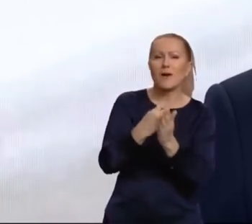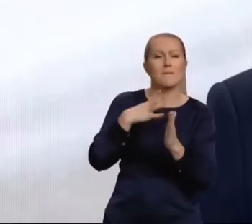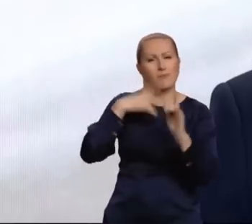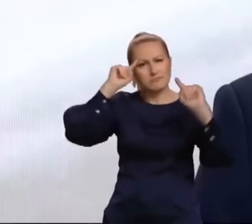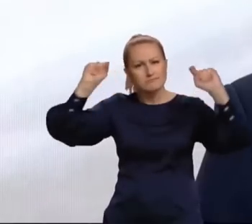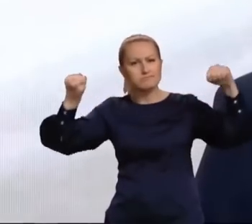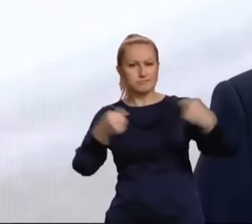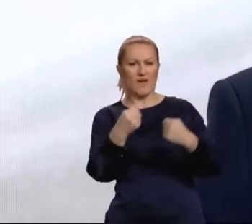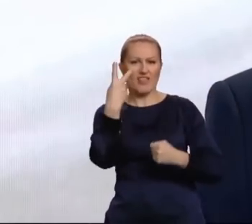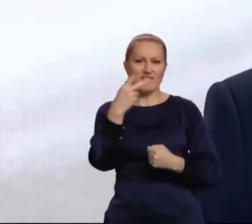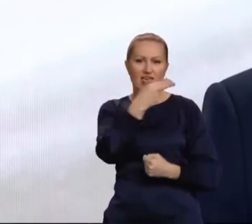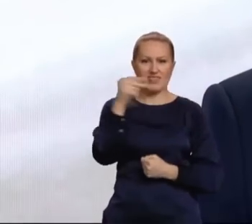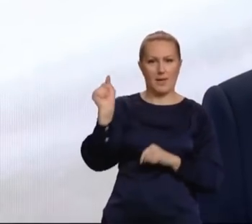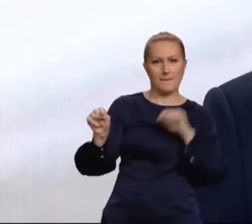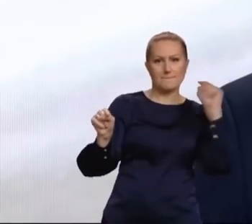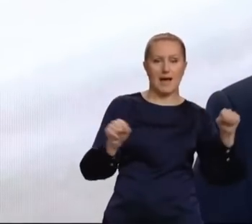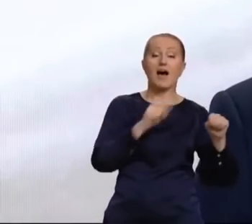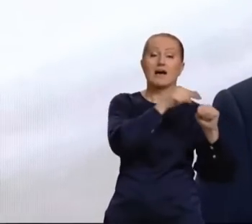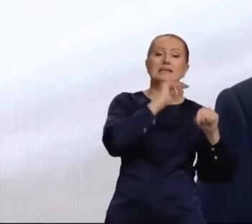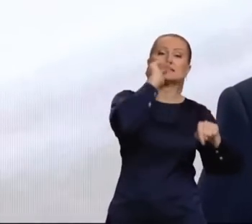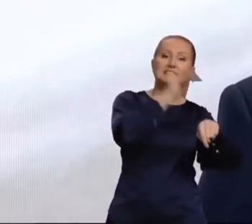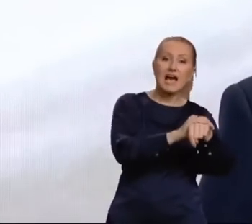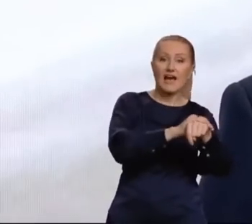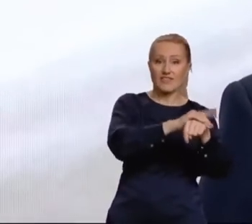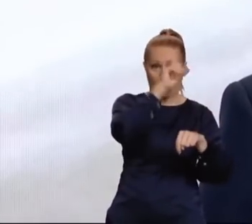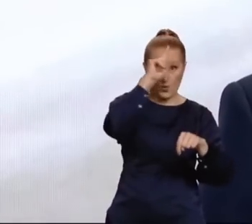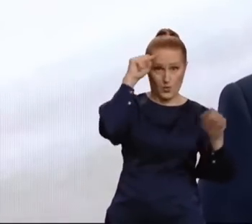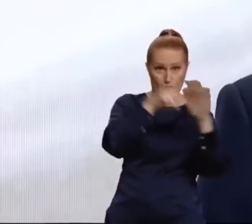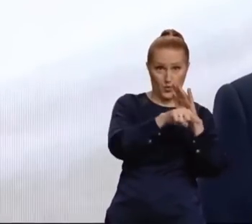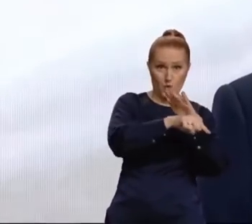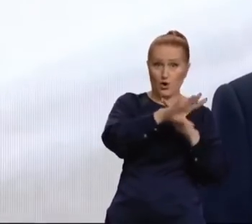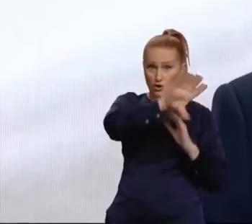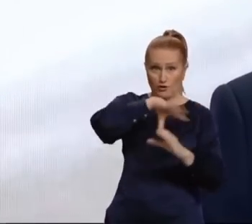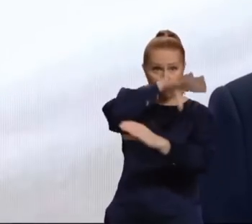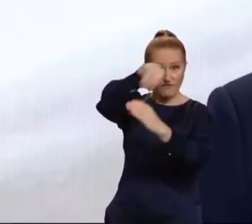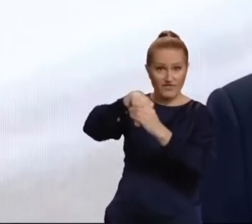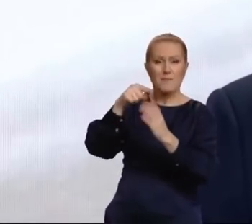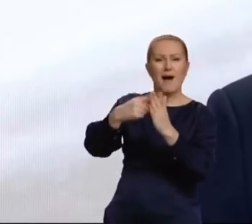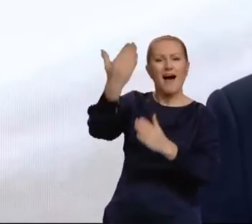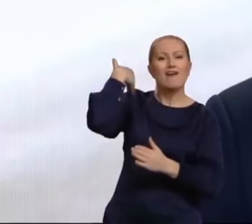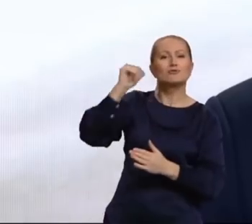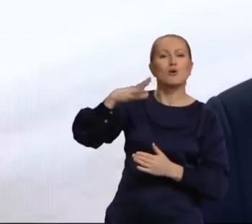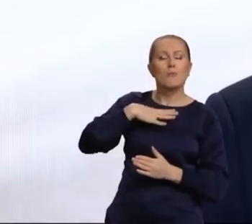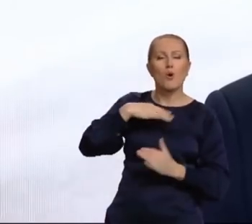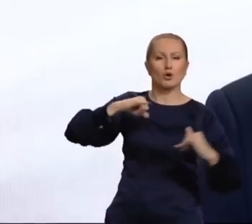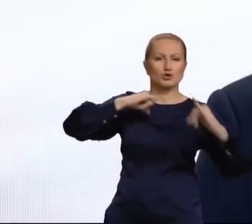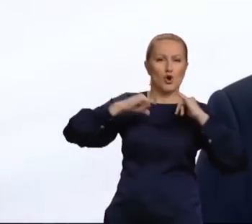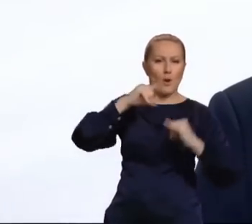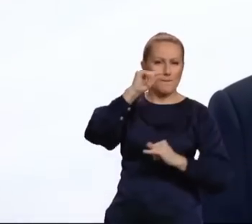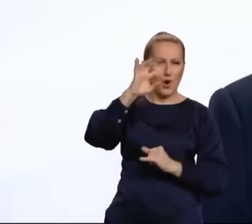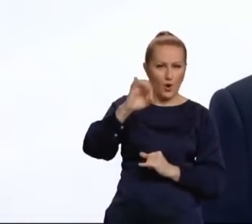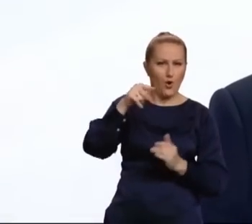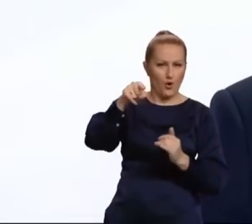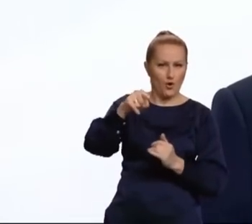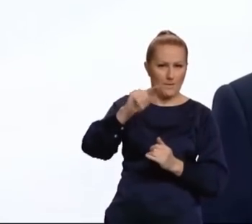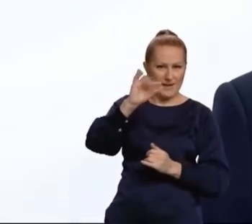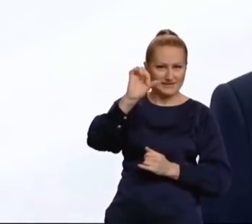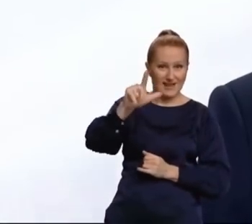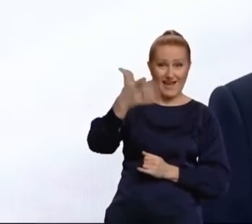koncepcje. Jedna to zgoda na relokację wyrażona w przeszłości, w czasie rządów dzięki. Platformy Obywatelskiej PSL w poprzedniej wersji tego porozumienia.